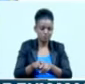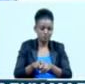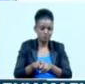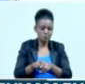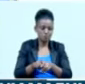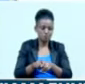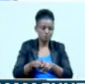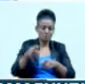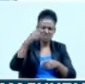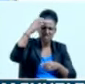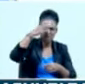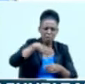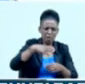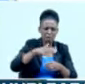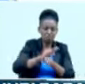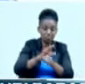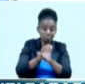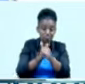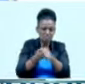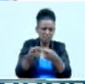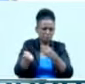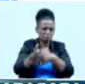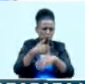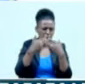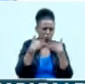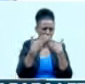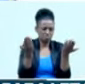Amabwiriza arubahiriza kandi abantu benshi barayubahiriza, ariko ntabwo ari bose.